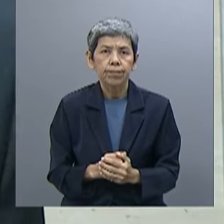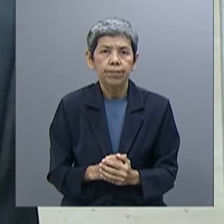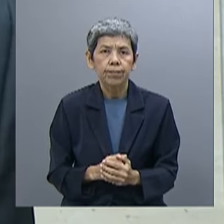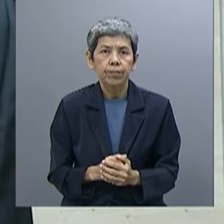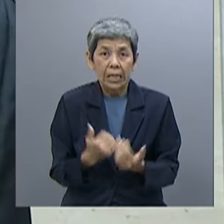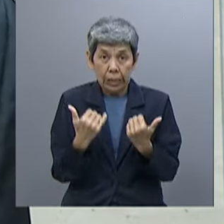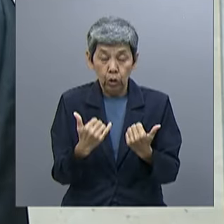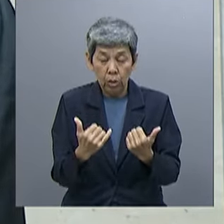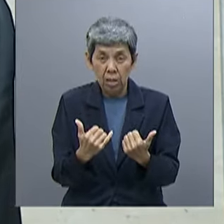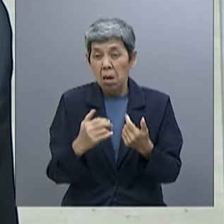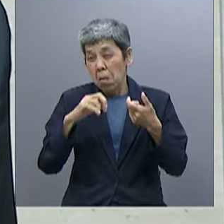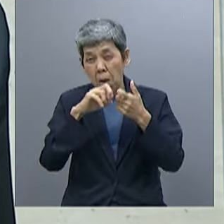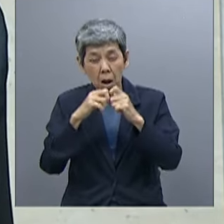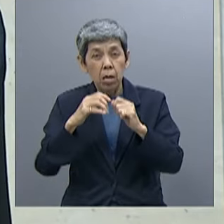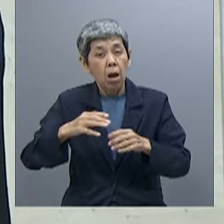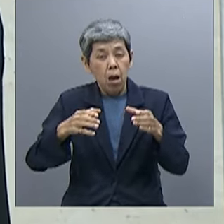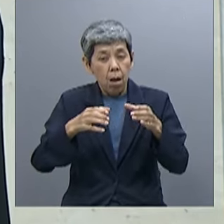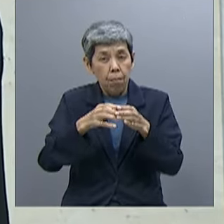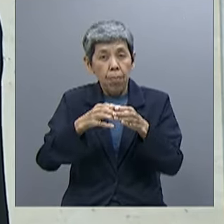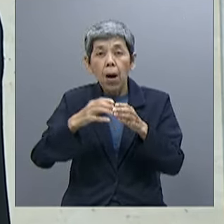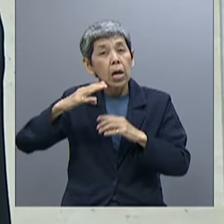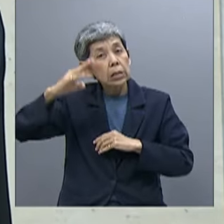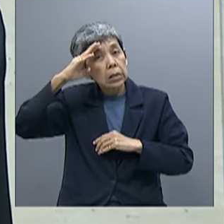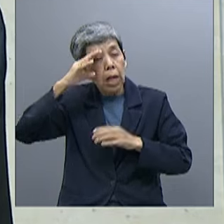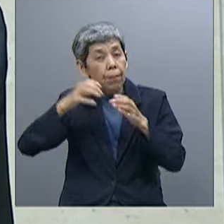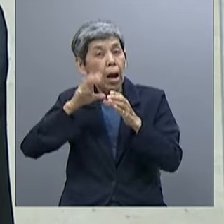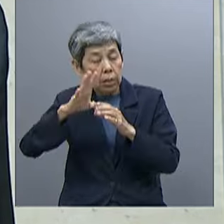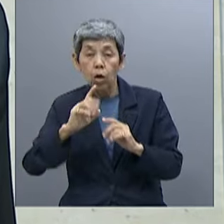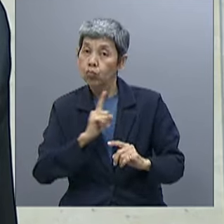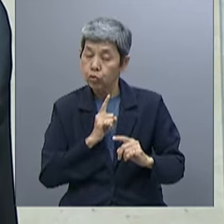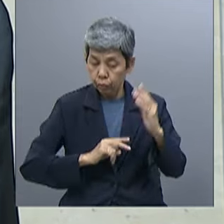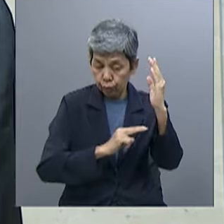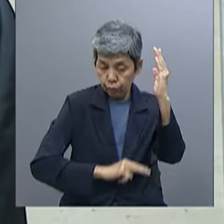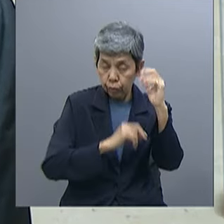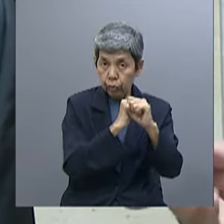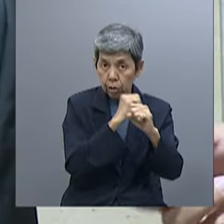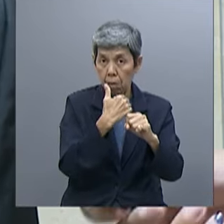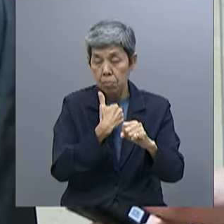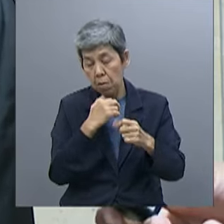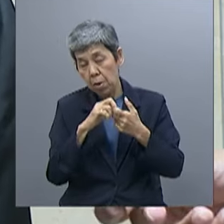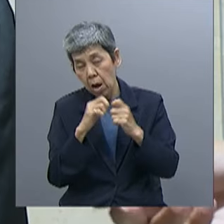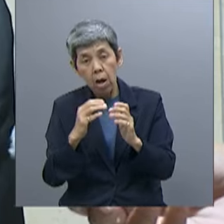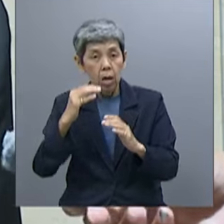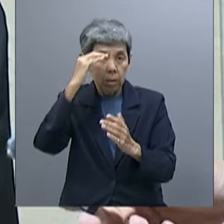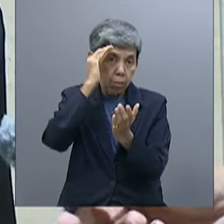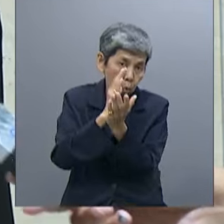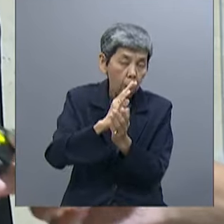ในแผนเผชิญเหตุที่ทางกองทัพภาค4เตรียมไว้ค่ะหมายถึงว่าดูแลพื้นที่อ่อนไหวหรือเจ้าหน้าที่รั